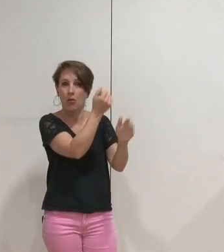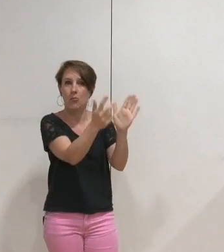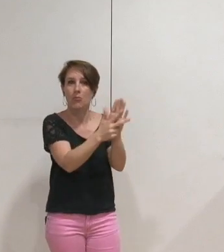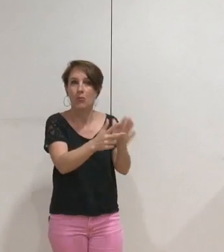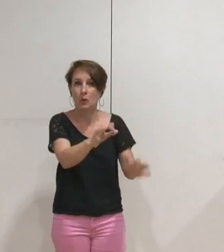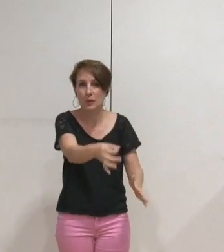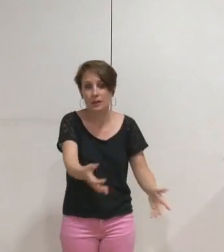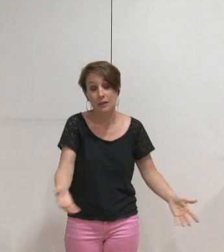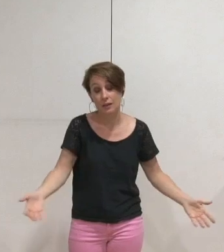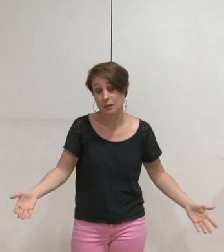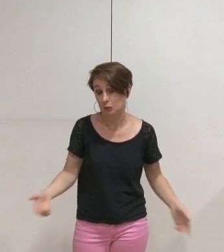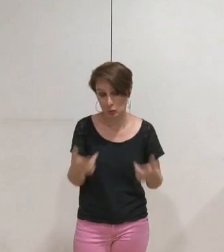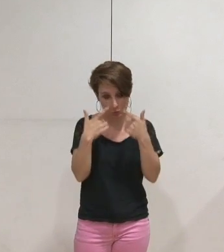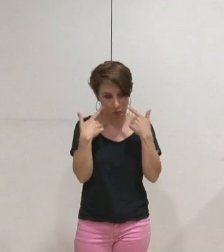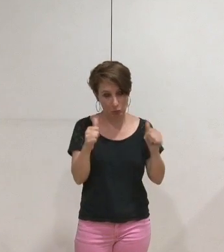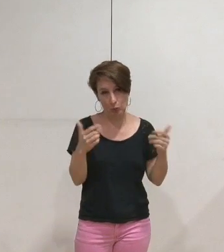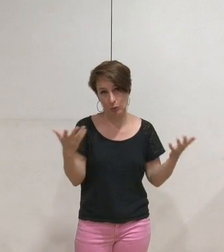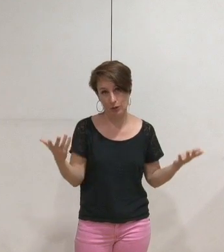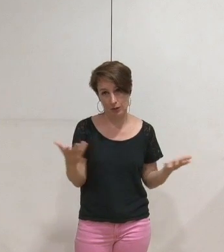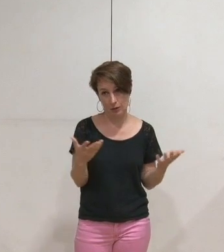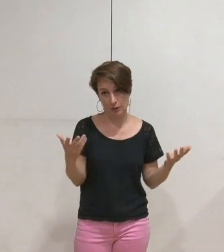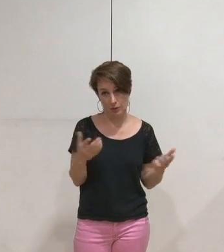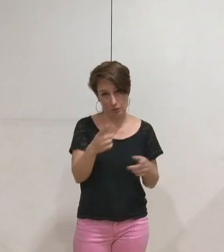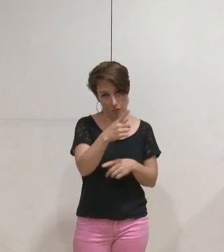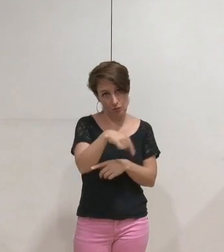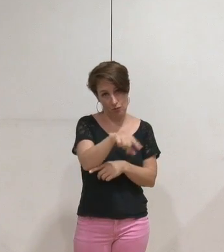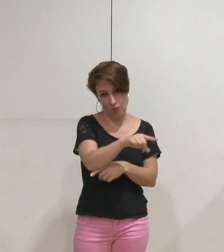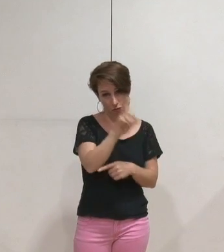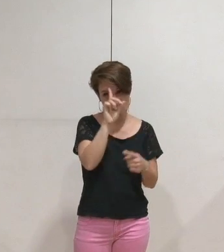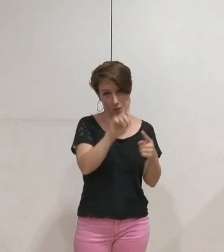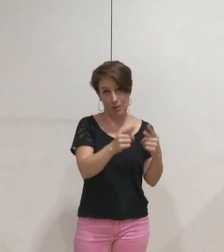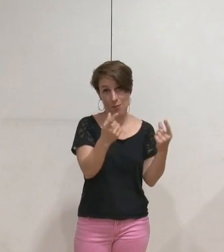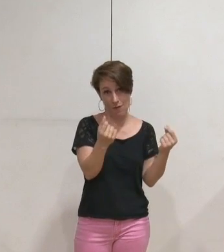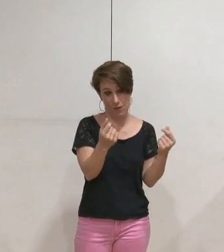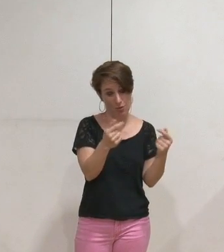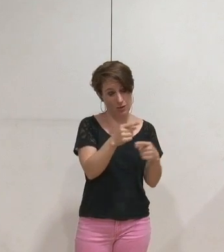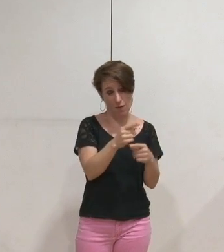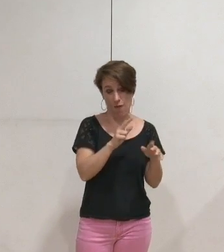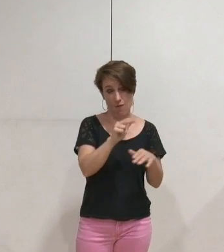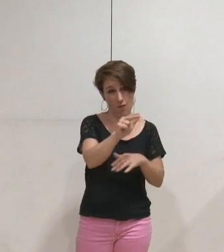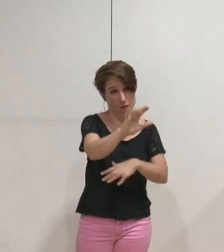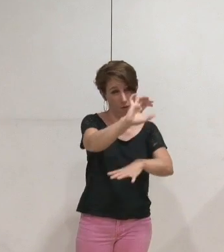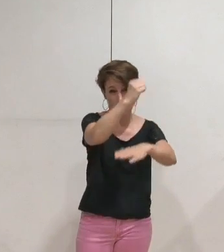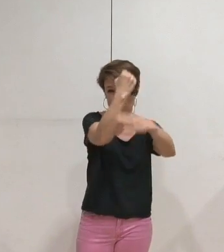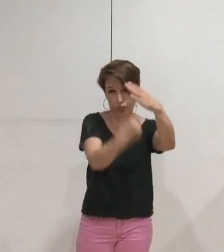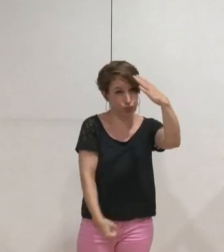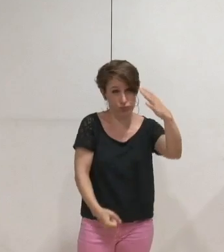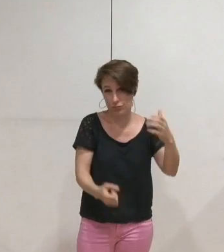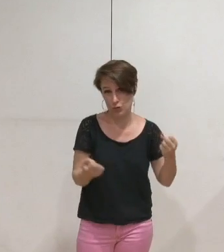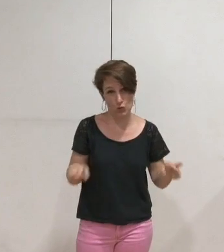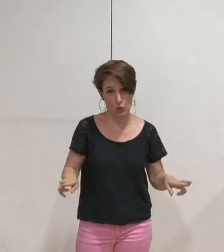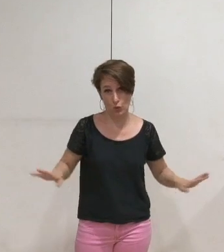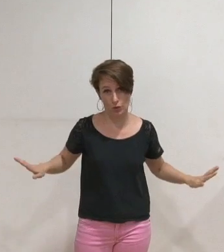démontre que vous allez effectivement sur la question financière dans le mur c'est d'autant plus inquiétant que nous